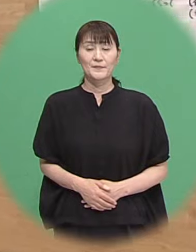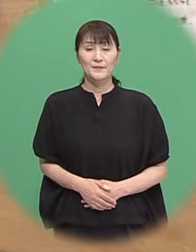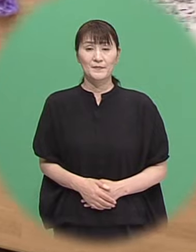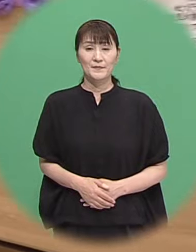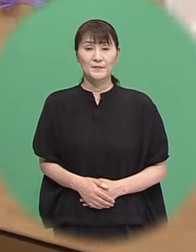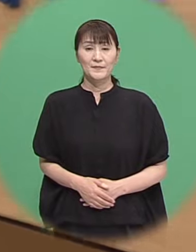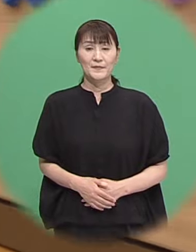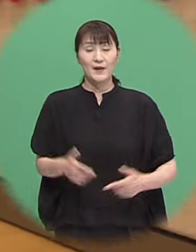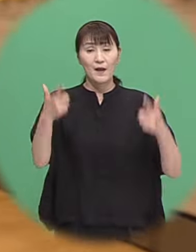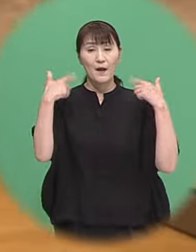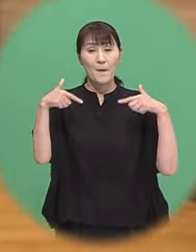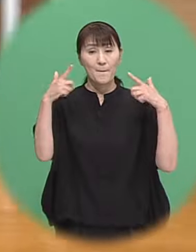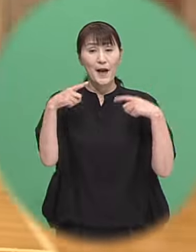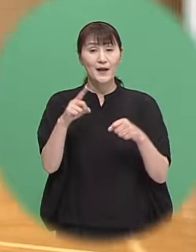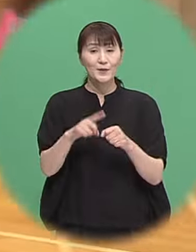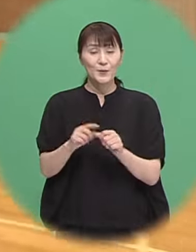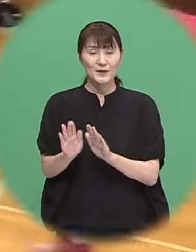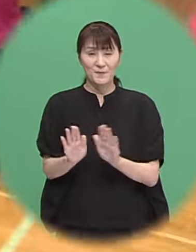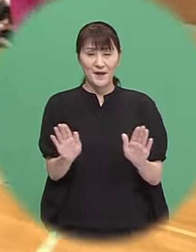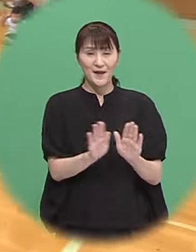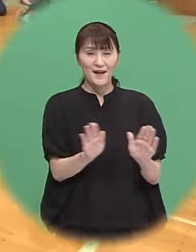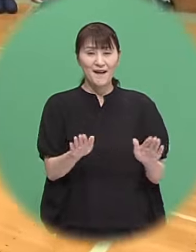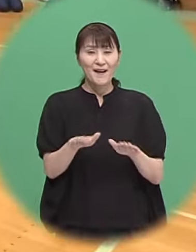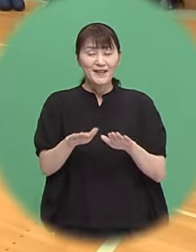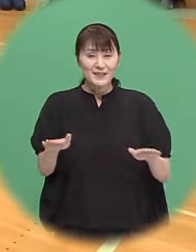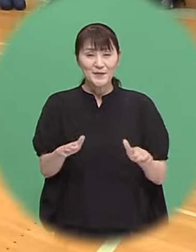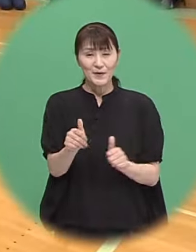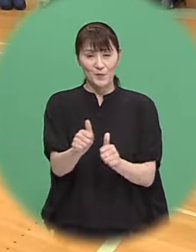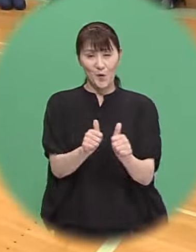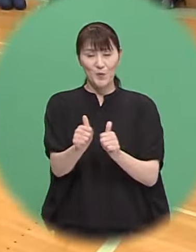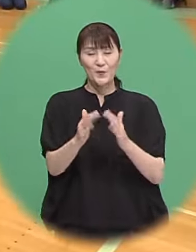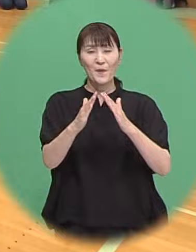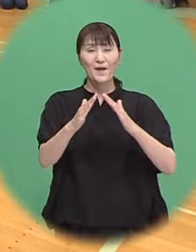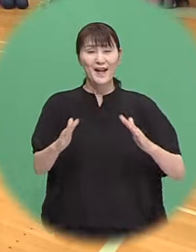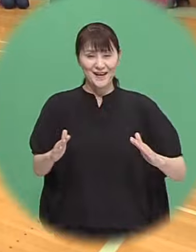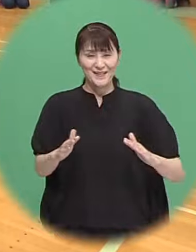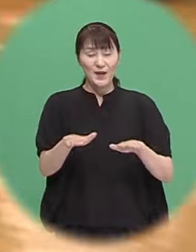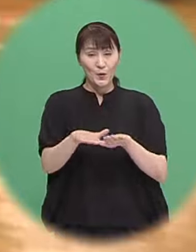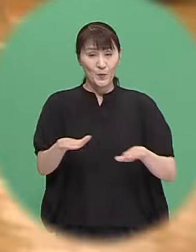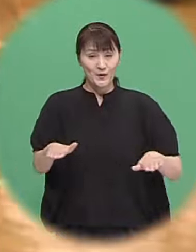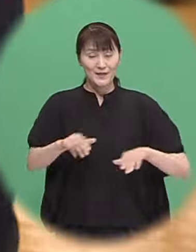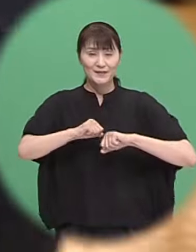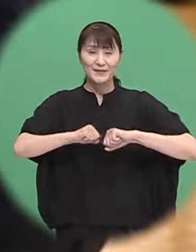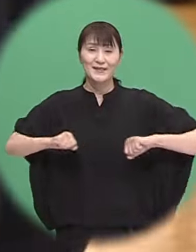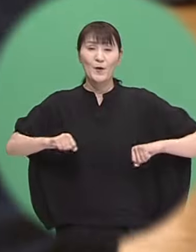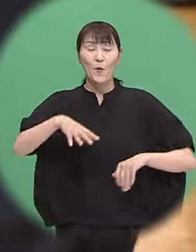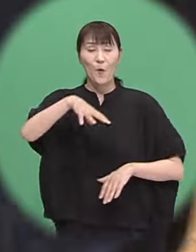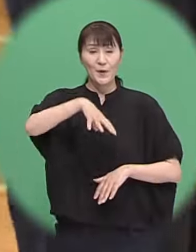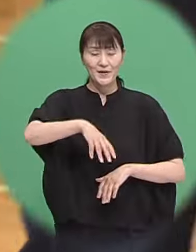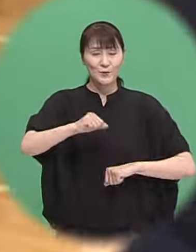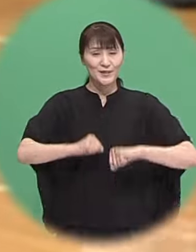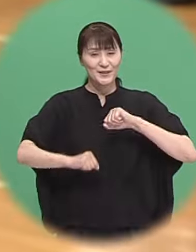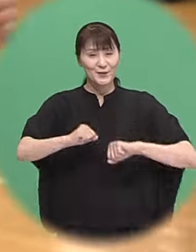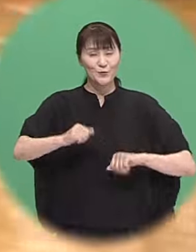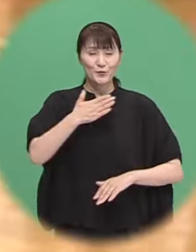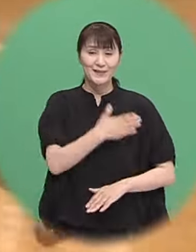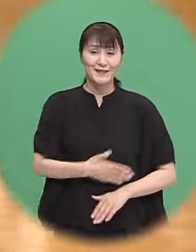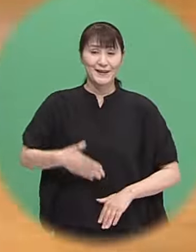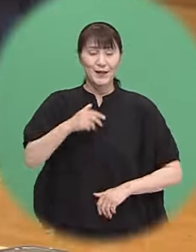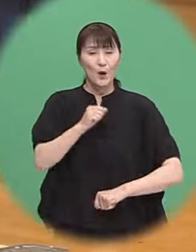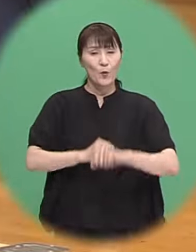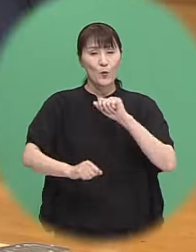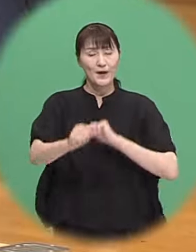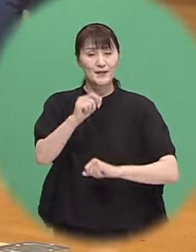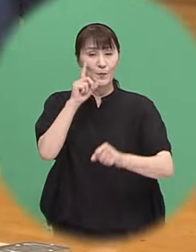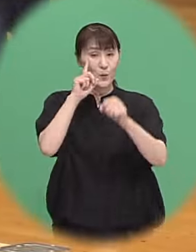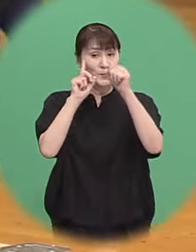た毎年恒例のちびっこミニ運動会はたにい場所で思いきり体を動かし